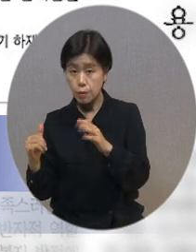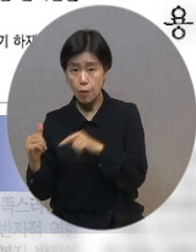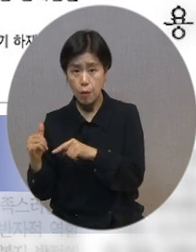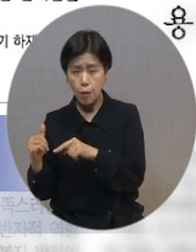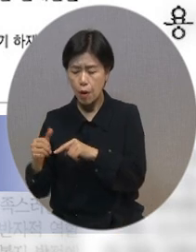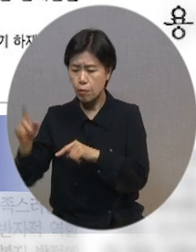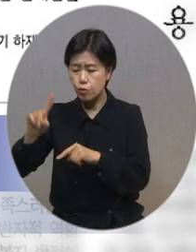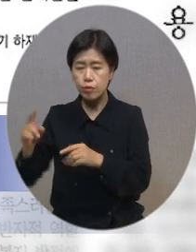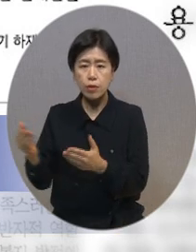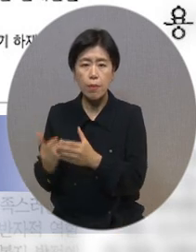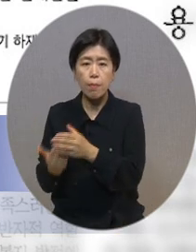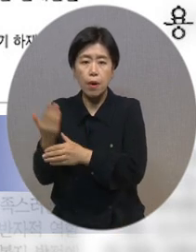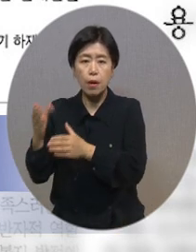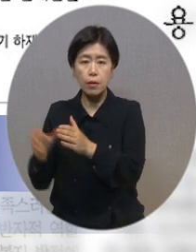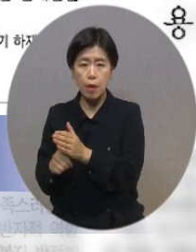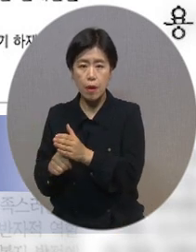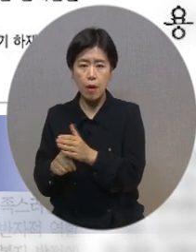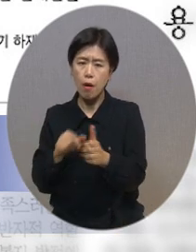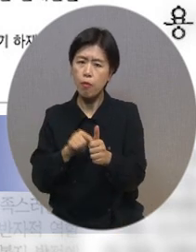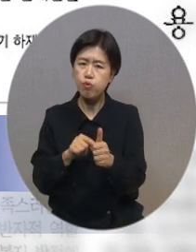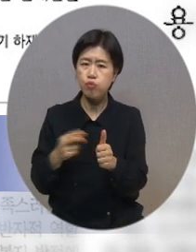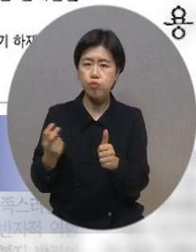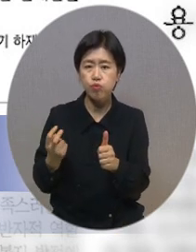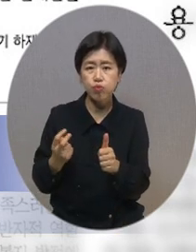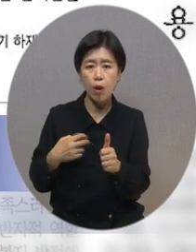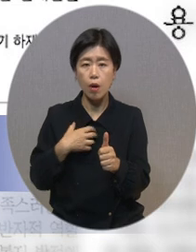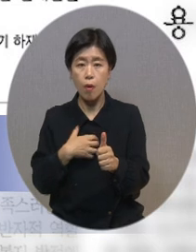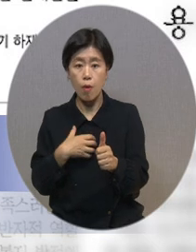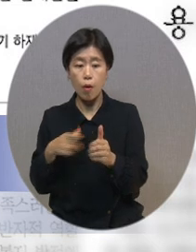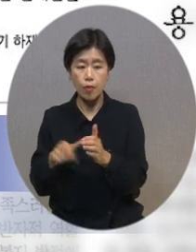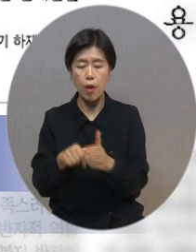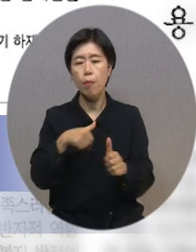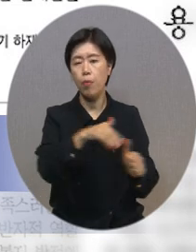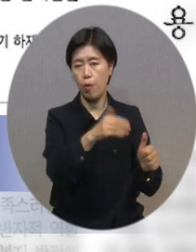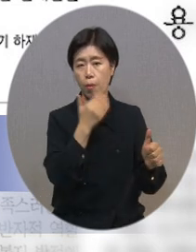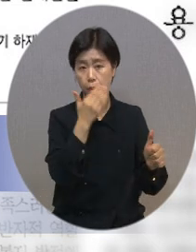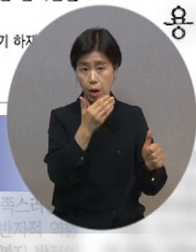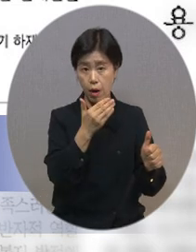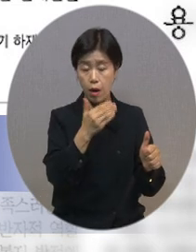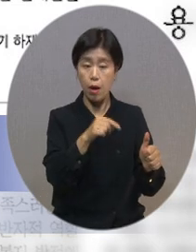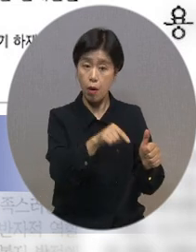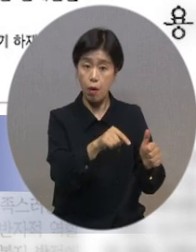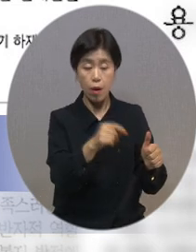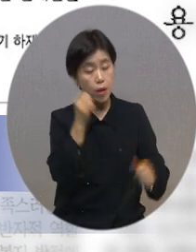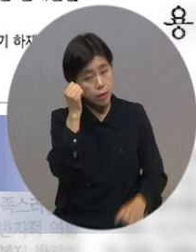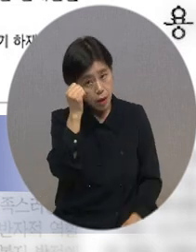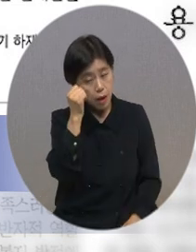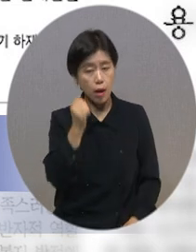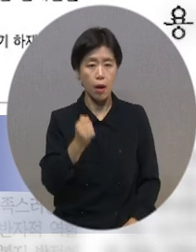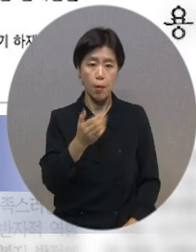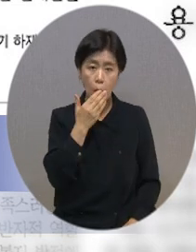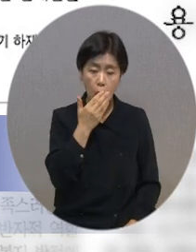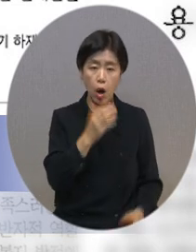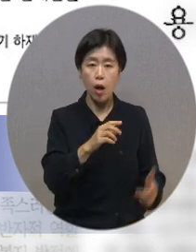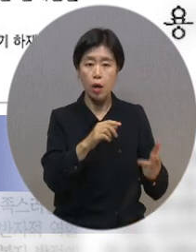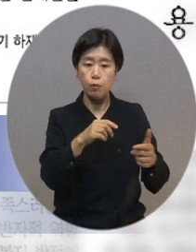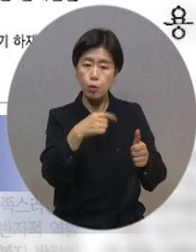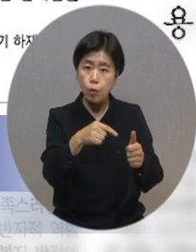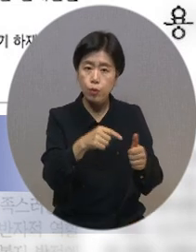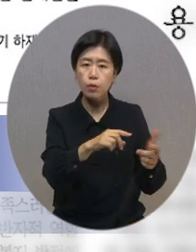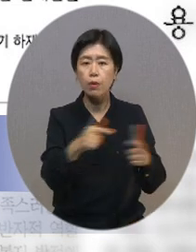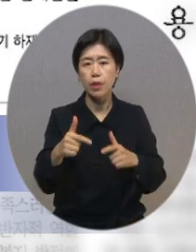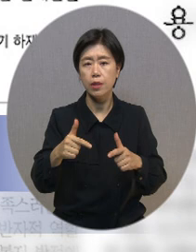돌보기 어려운 상황이 발생했을 때 돌봄과 숙식 교육 프로그램을 제공하는 복지 시설로